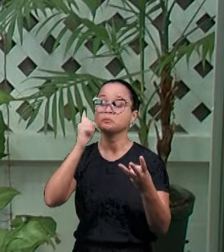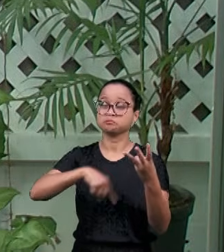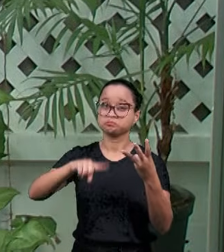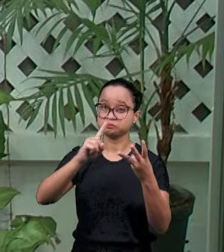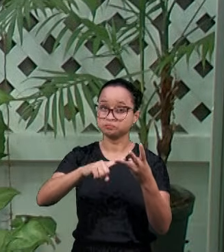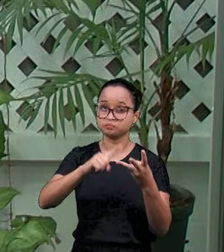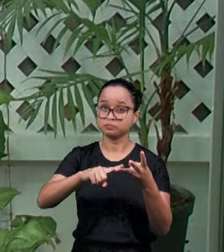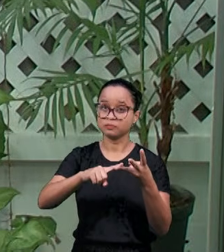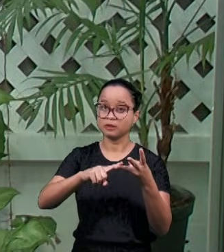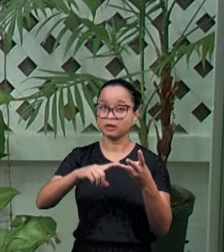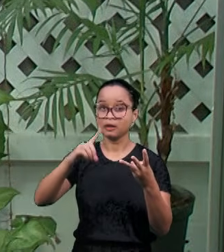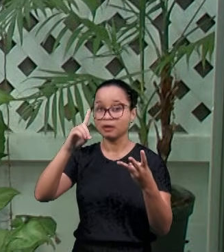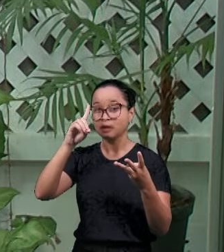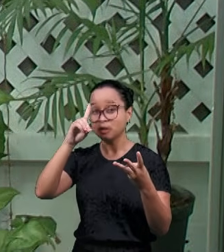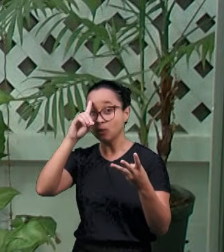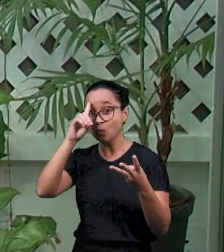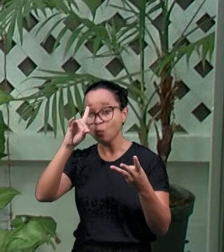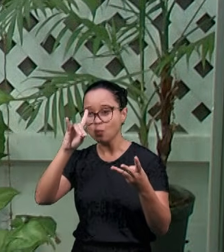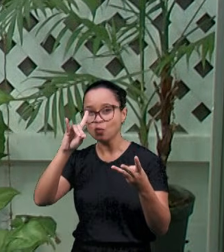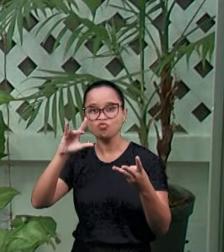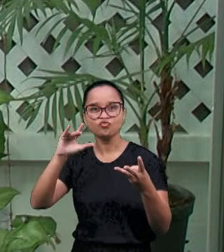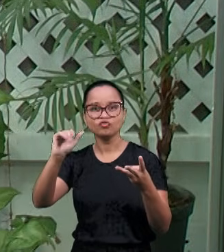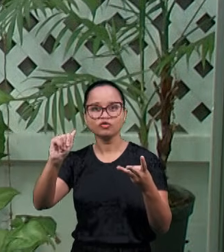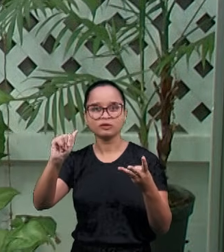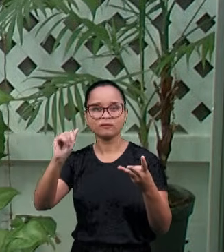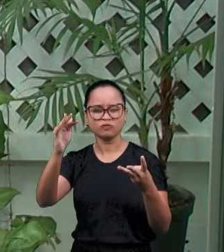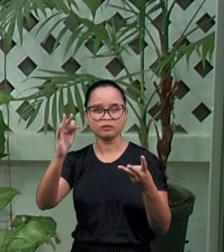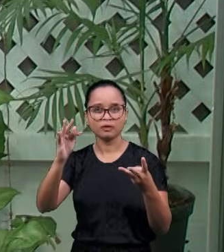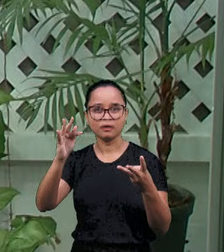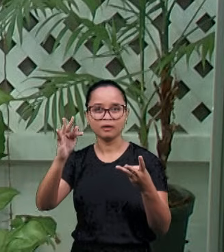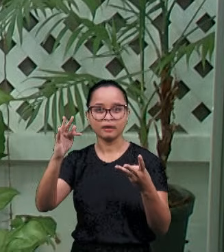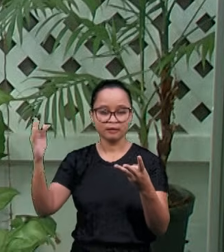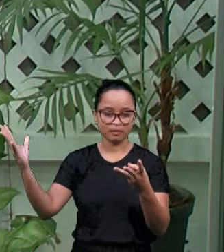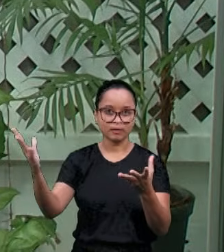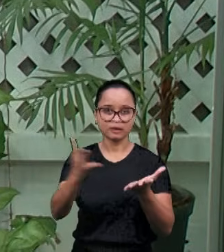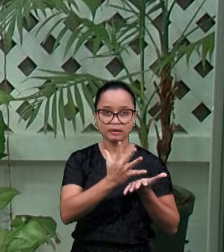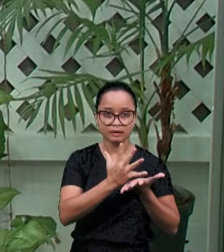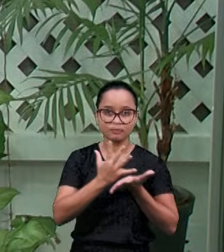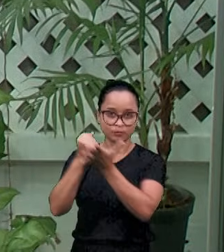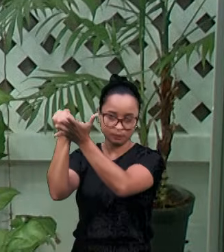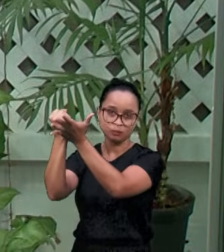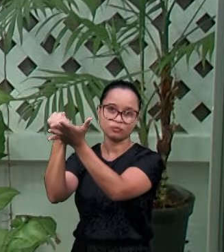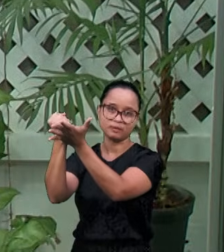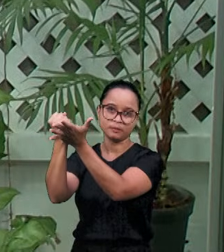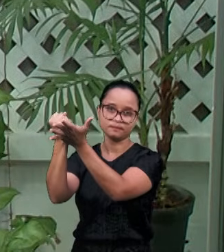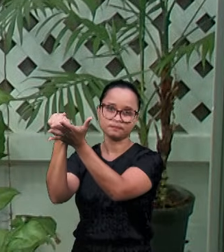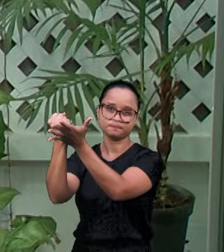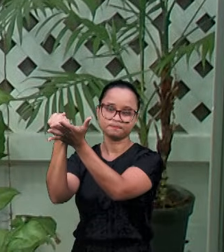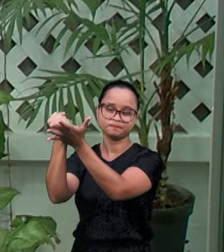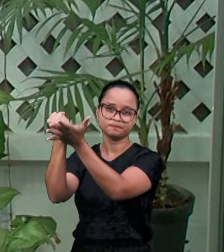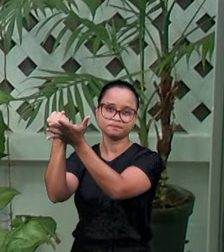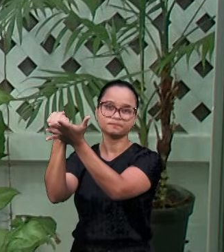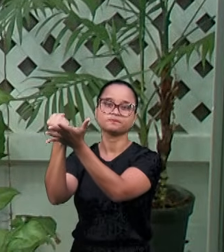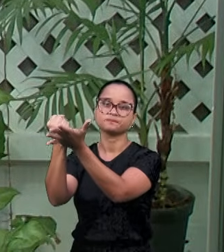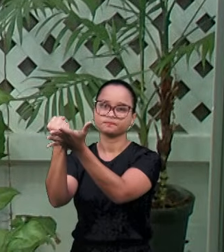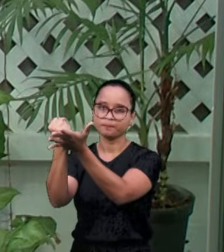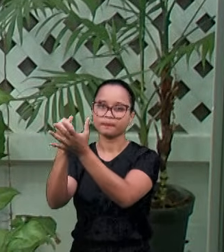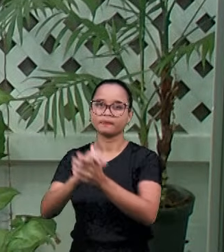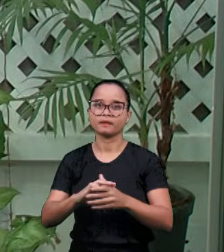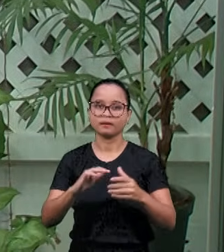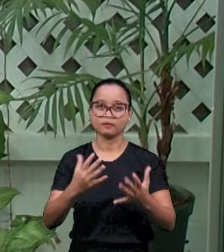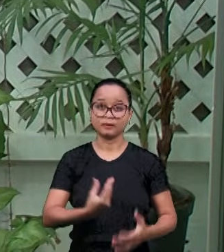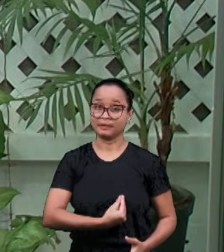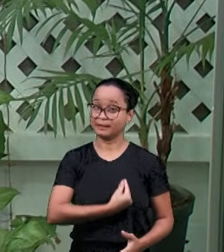et quand un jour il viendra pour enlever, apporter cette perle. Dans la vie de